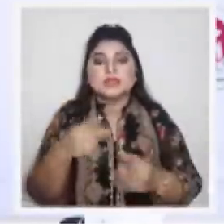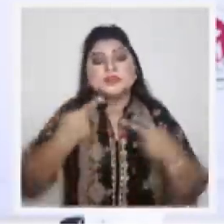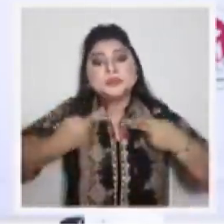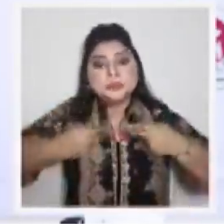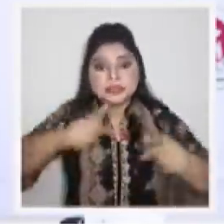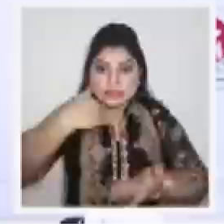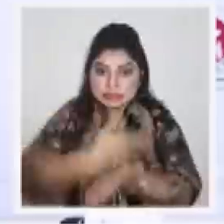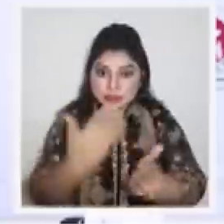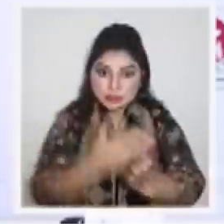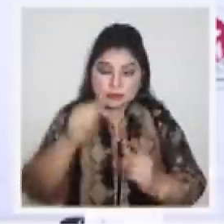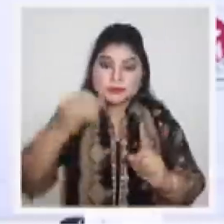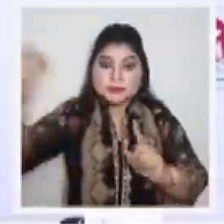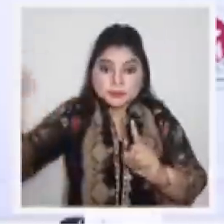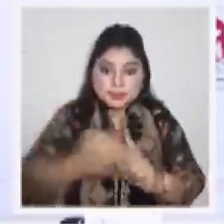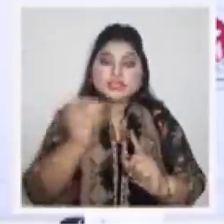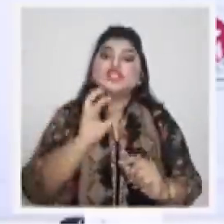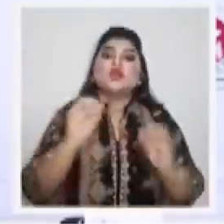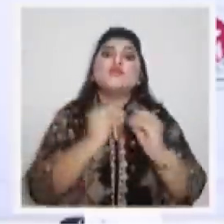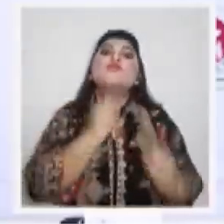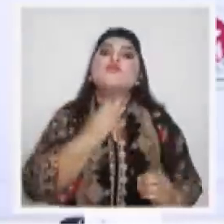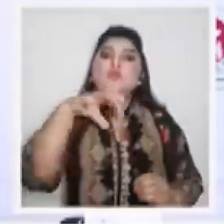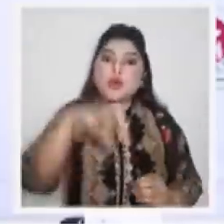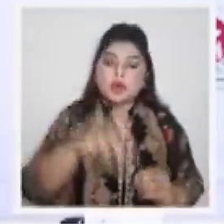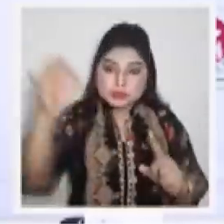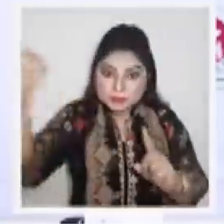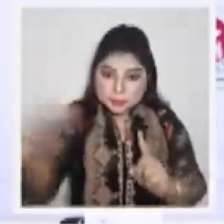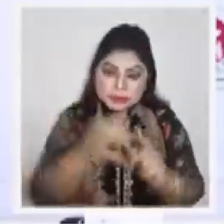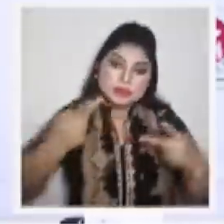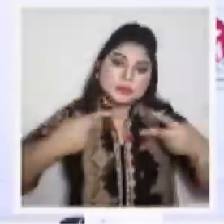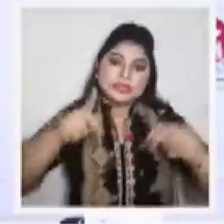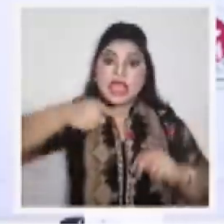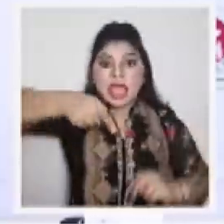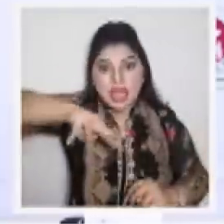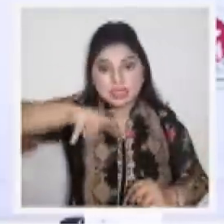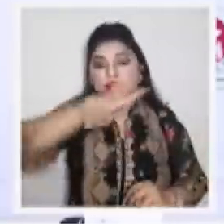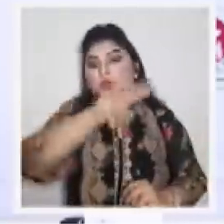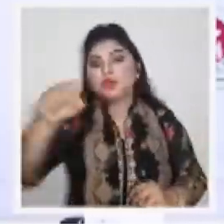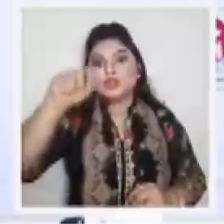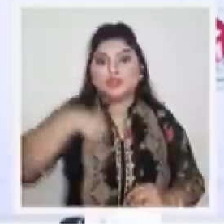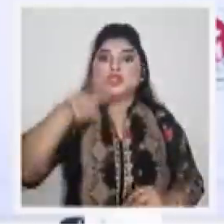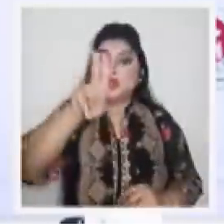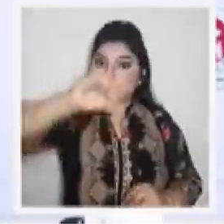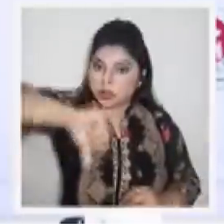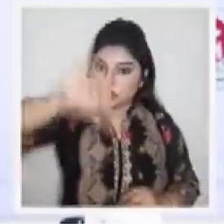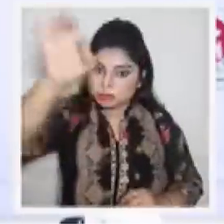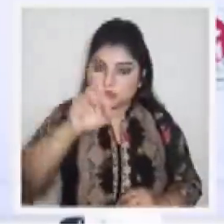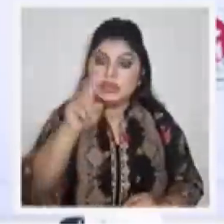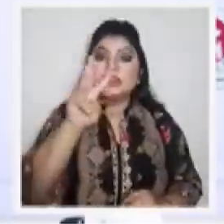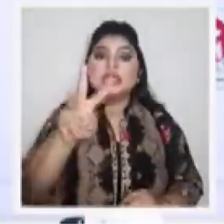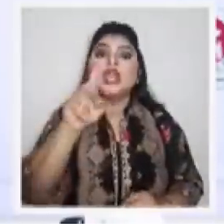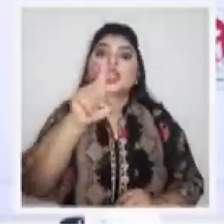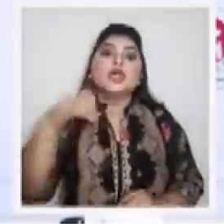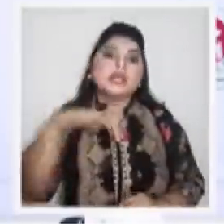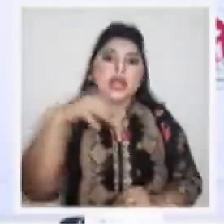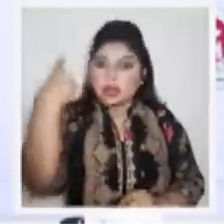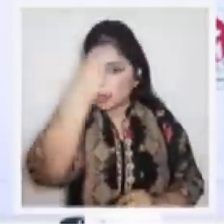608.9 প্রতি 10 লক্ষ লোকের মধ্যে। এবং রাজশাহী বিভাগের মধ্যে সর্বোচ্চ জেলা যেখানে অ্যাটাক সেখানে বগুড়া